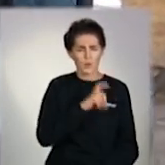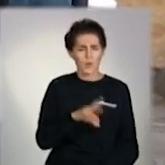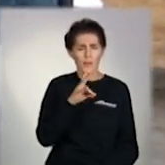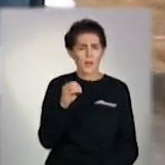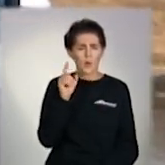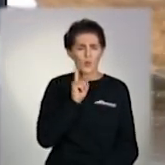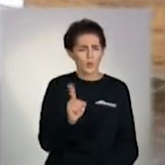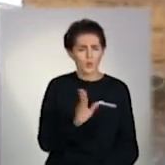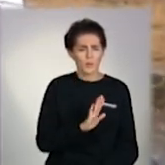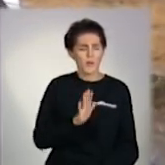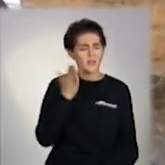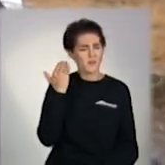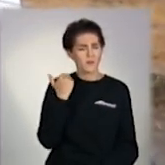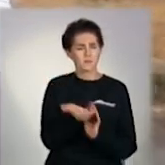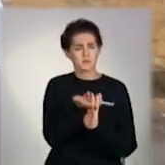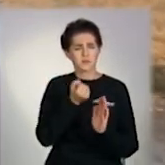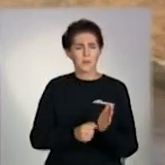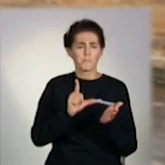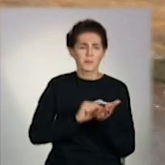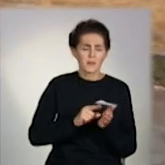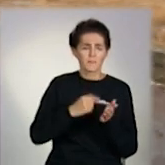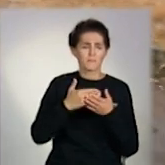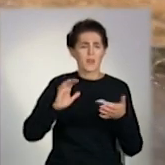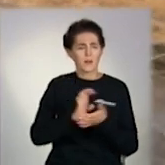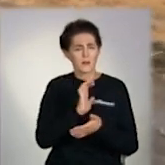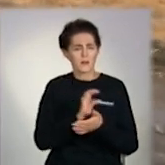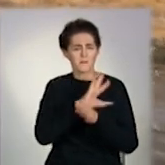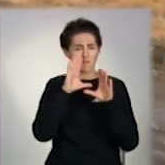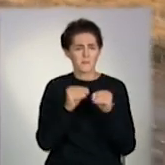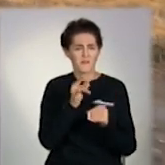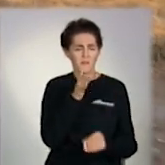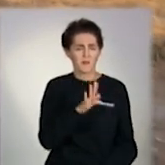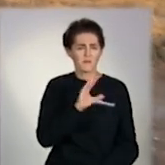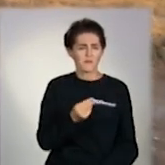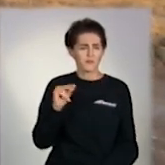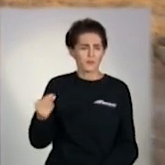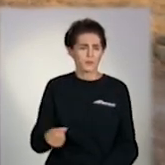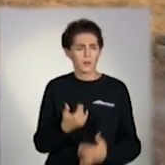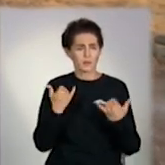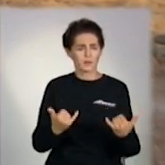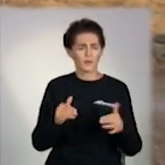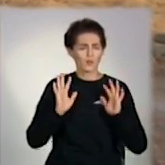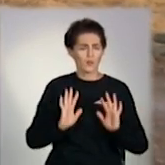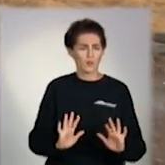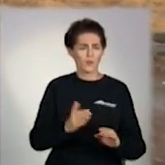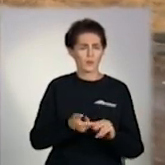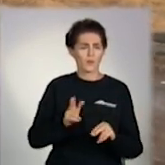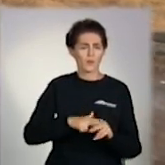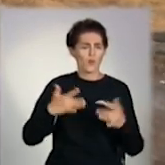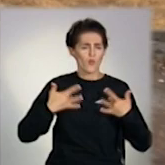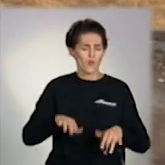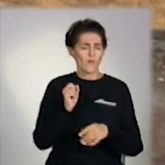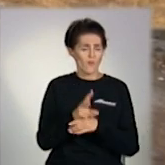Ми отримали пенсію, отримали газети, все вовремя, вторник, четвер. А тепер це ж уволили